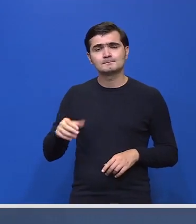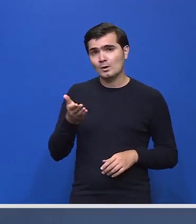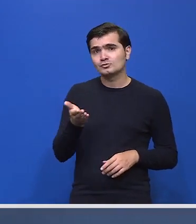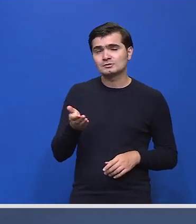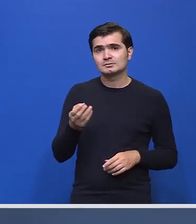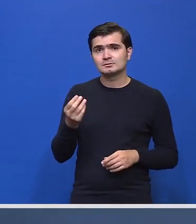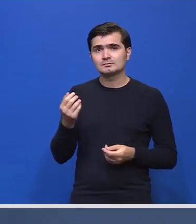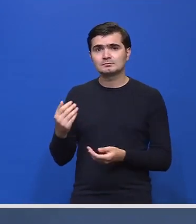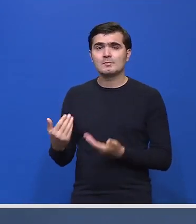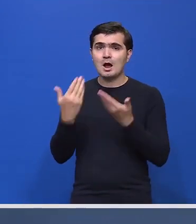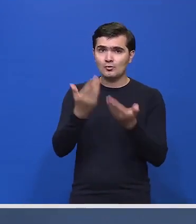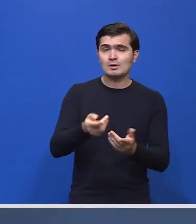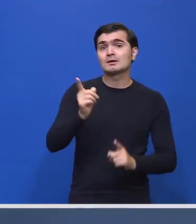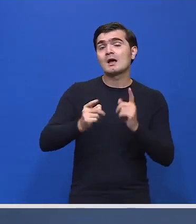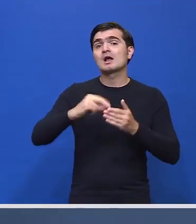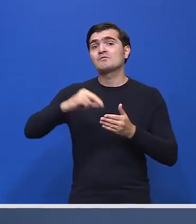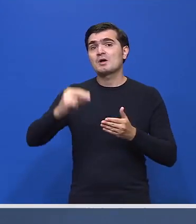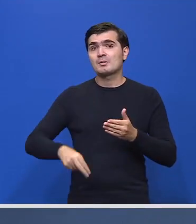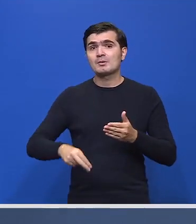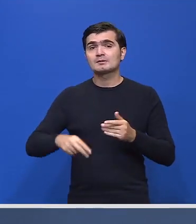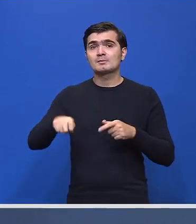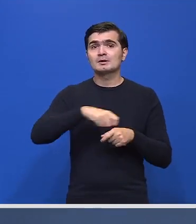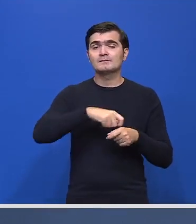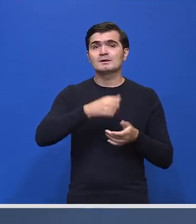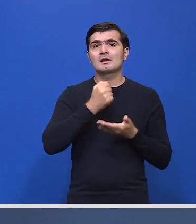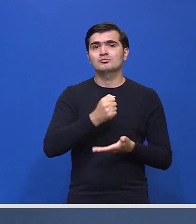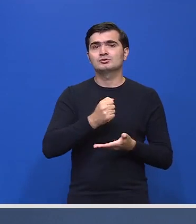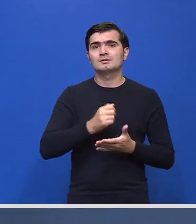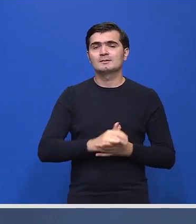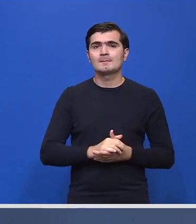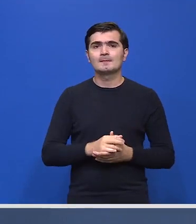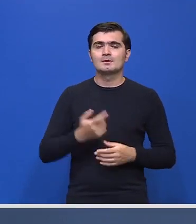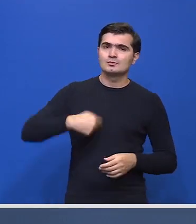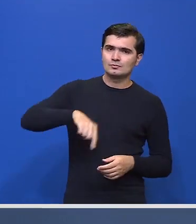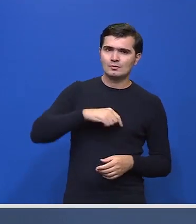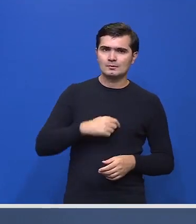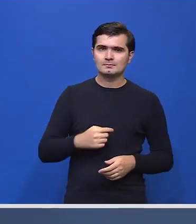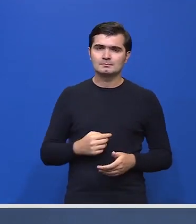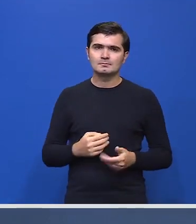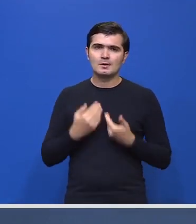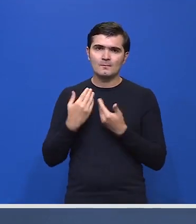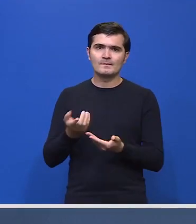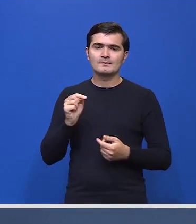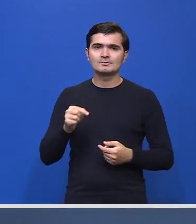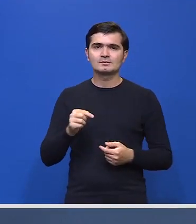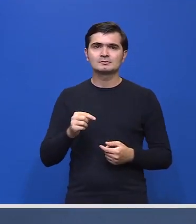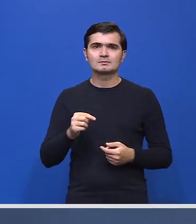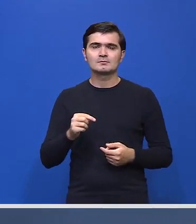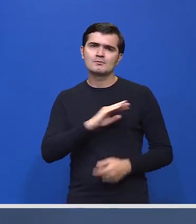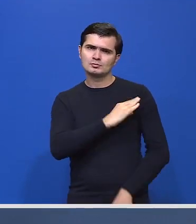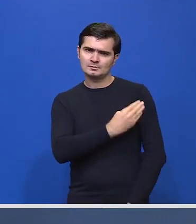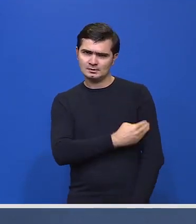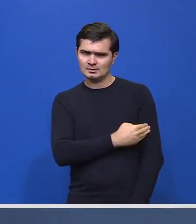aceste alocări dacă vor fi aprobate prin rectificarea bugetară, însă noi le oferim această oportunitate, cum am